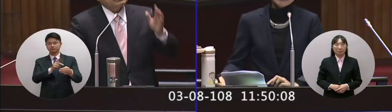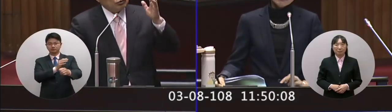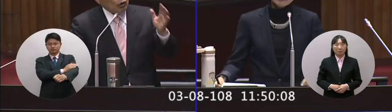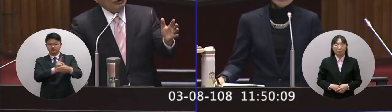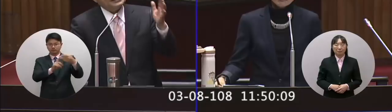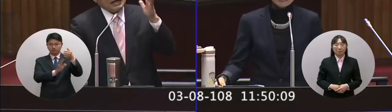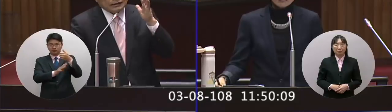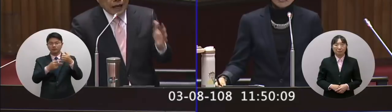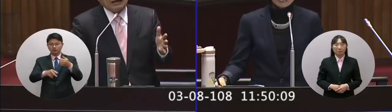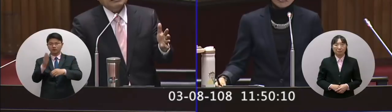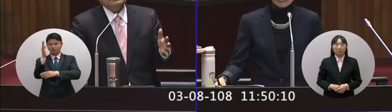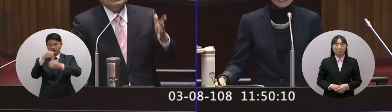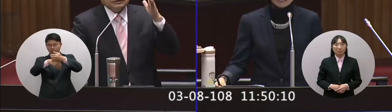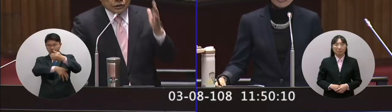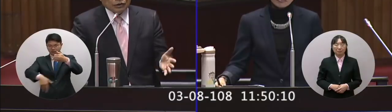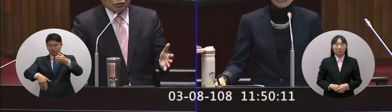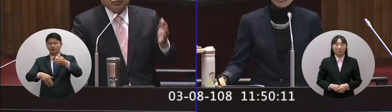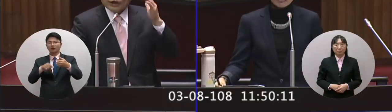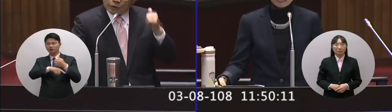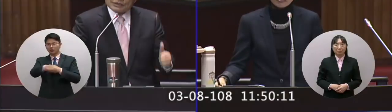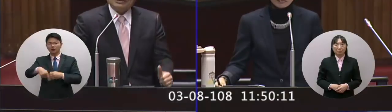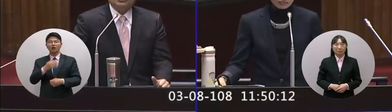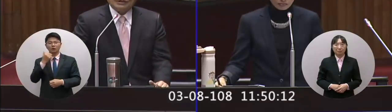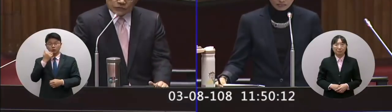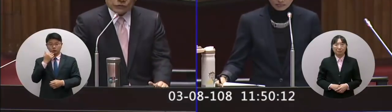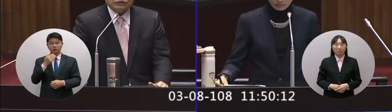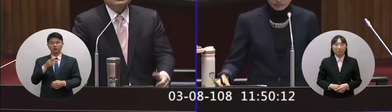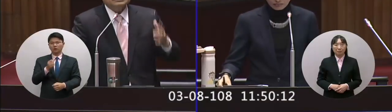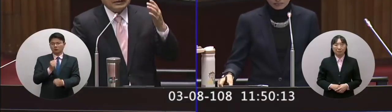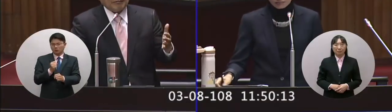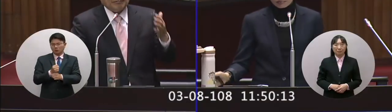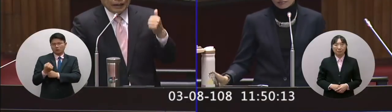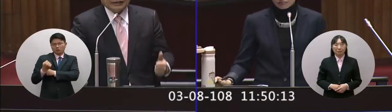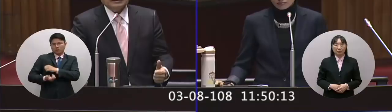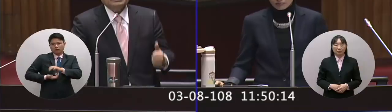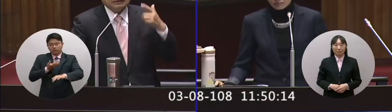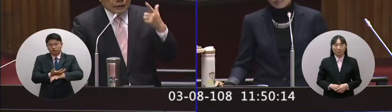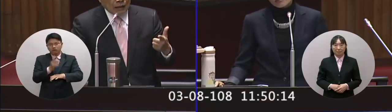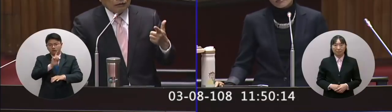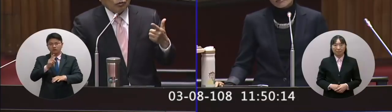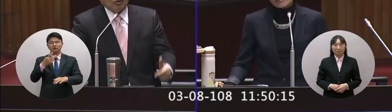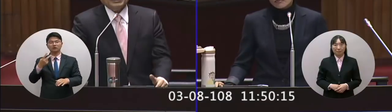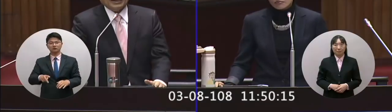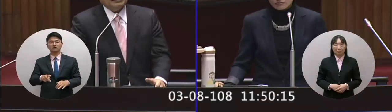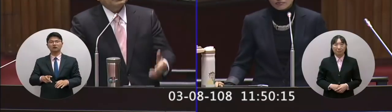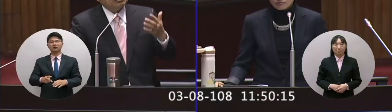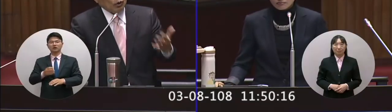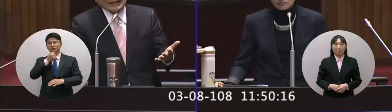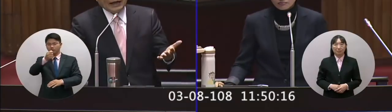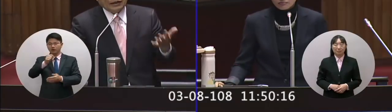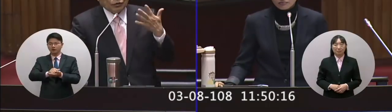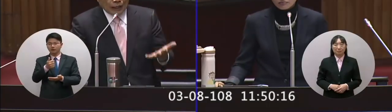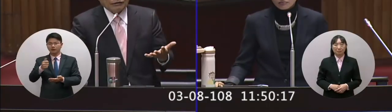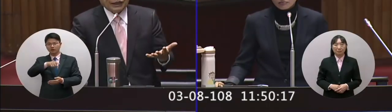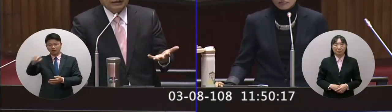委，如果有像这样辛苦却有成就的事，让媒体、让国会议员